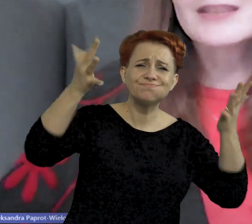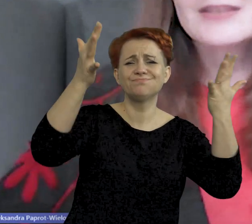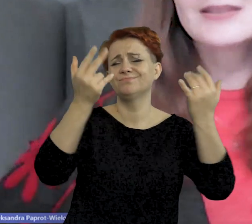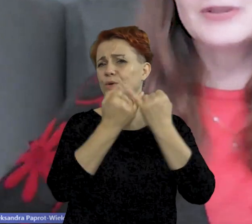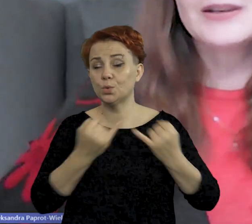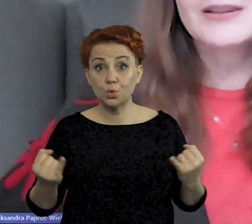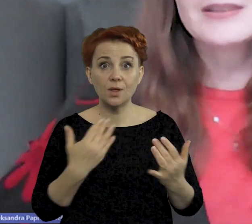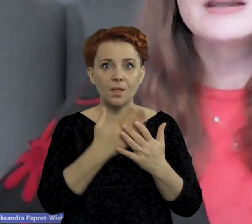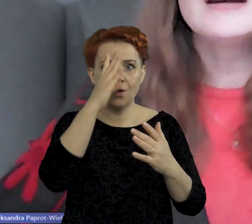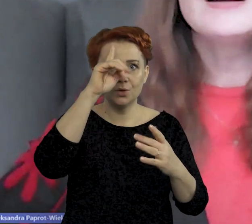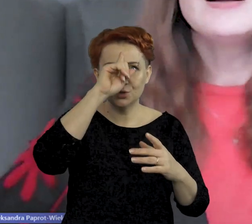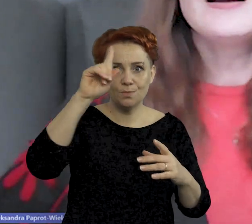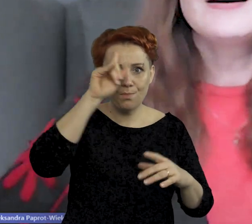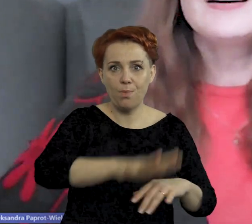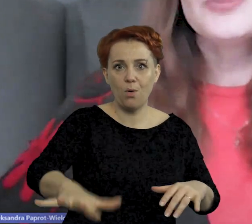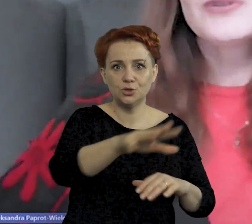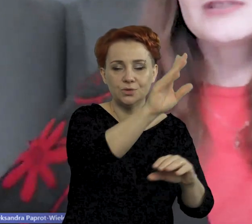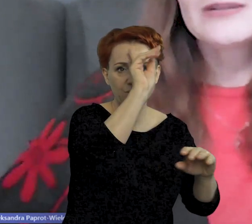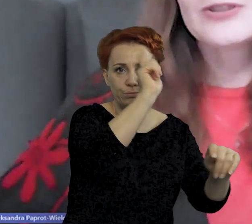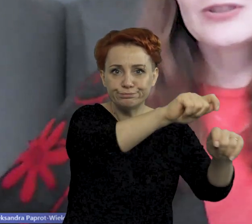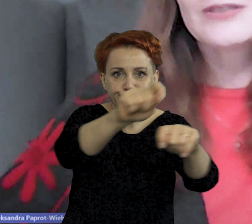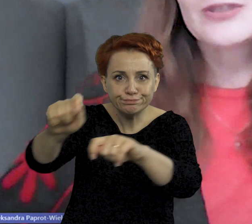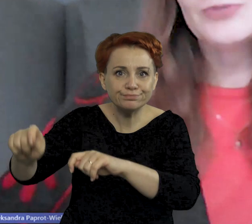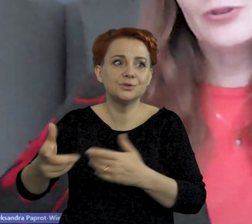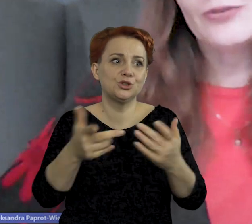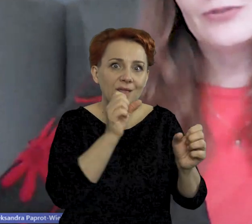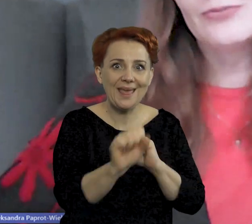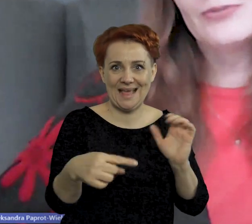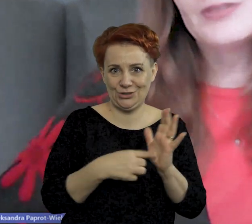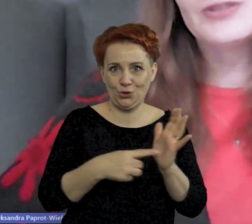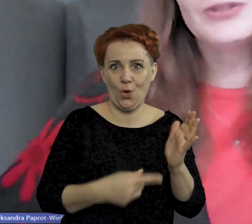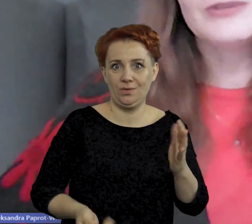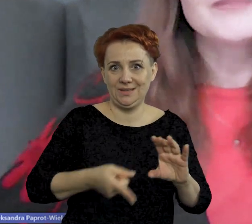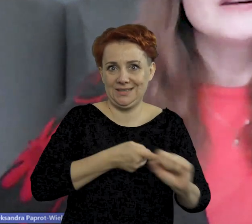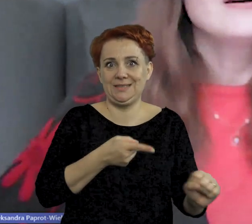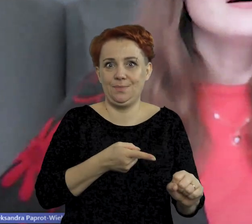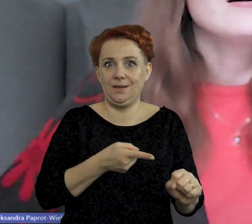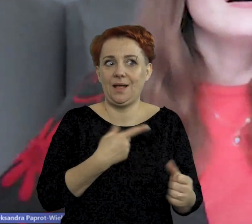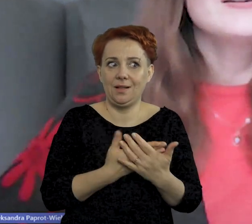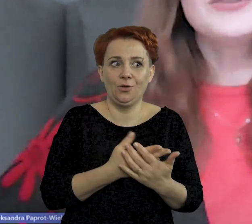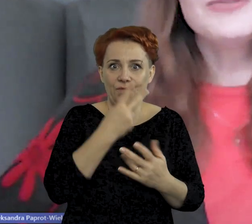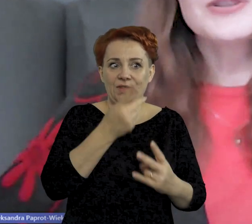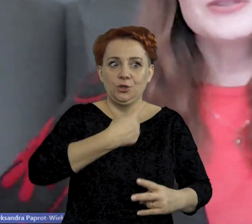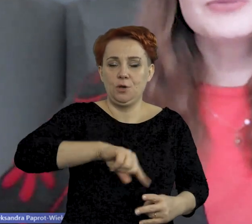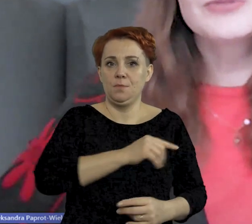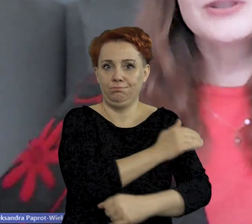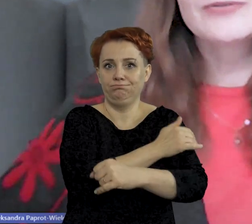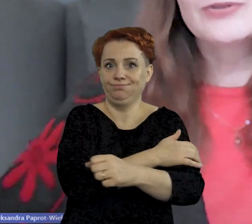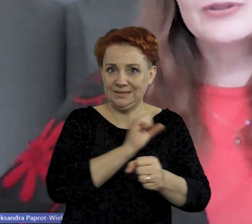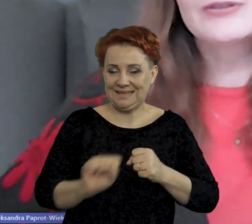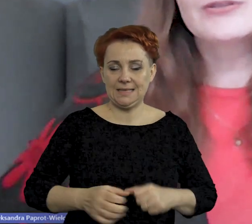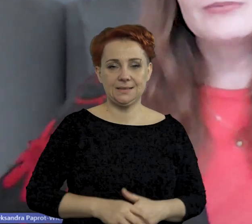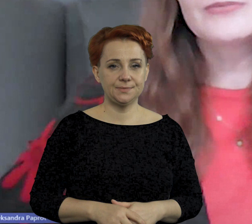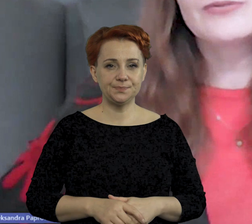że taka dyscyplina jest. I to pokazało też, że w naszym środowisku jest siła. No i właśnie, przywrócenie